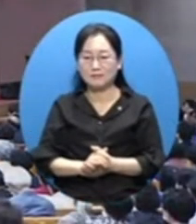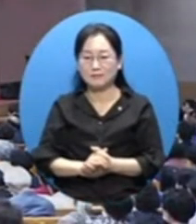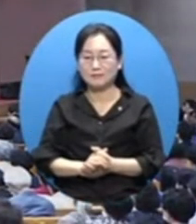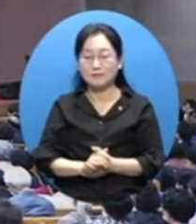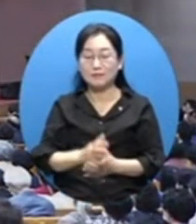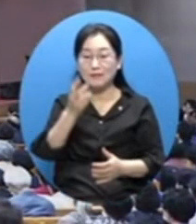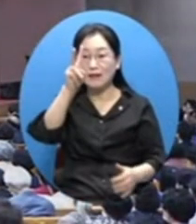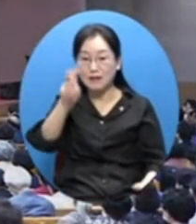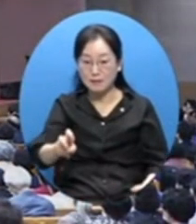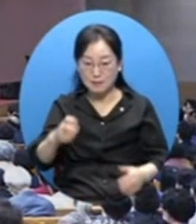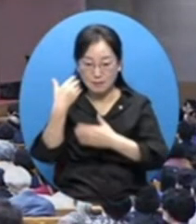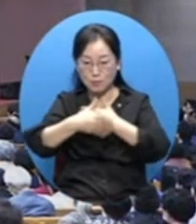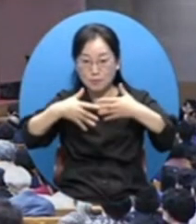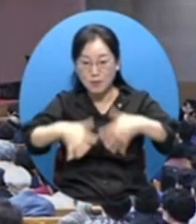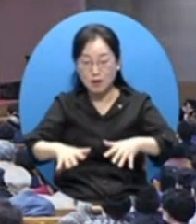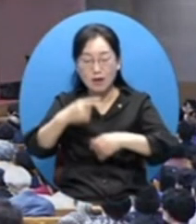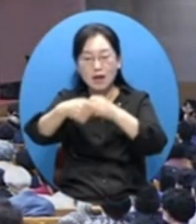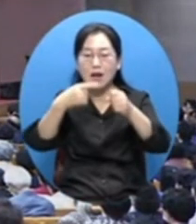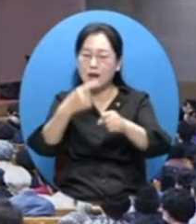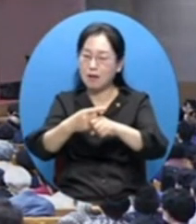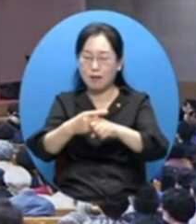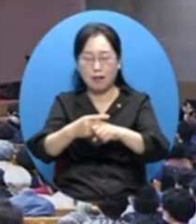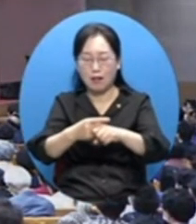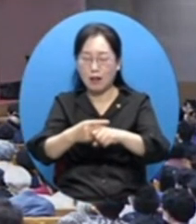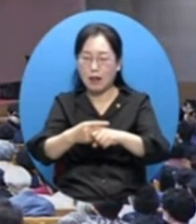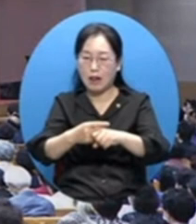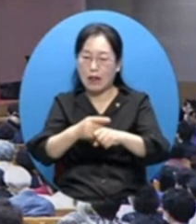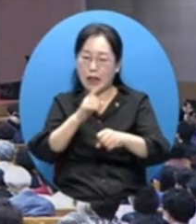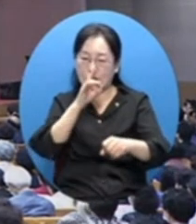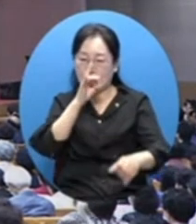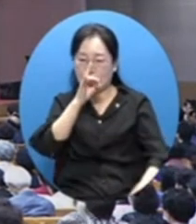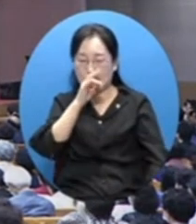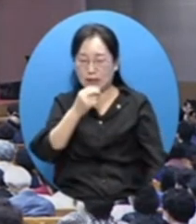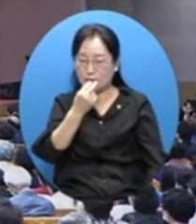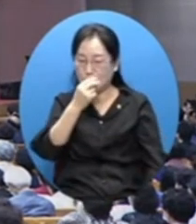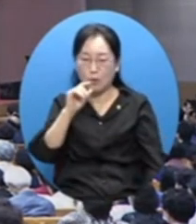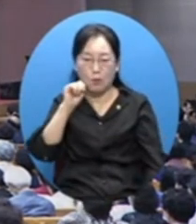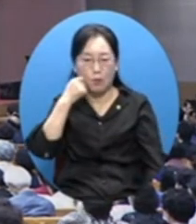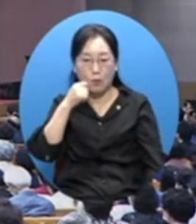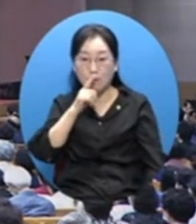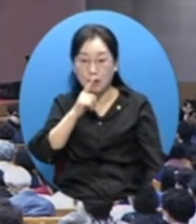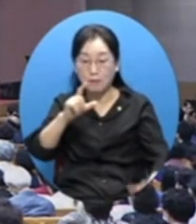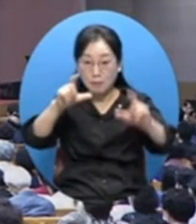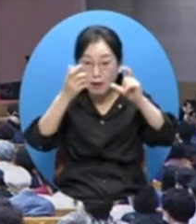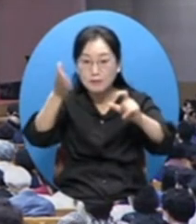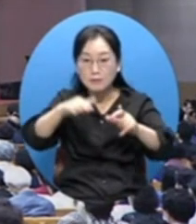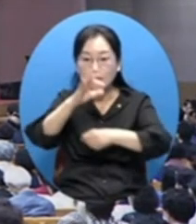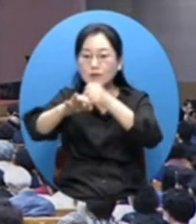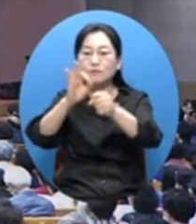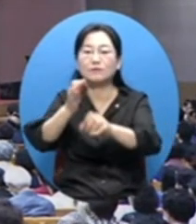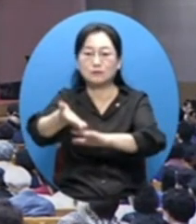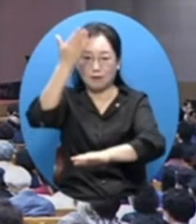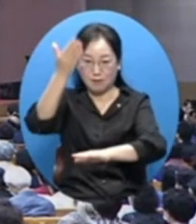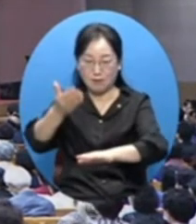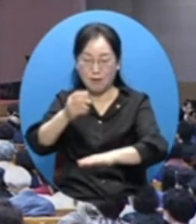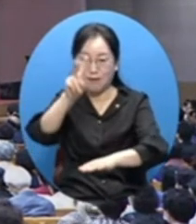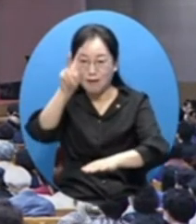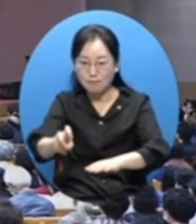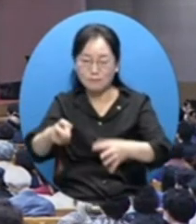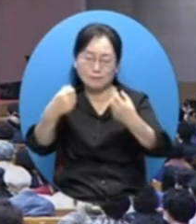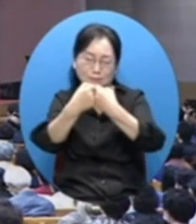암이 온몸에 퍼져서 1년을 못 산다고 그렇게 예측을 했지만 10년 넘게 말기암과